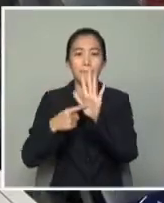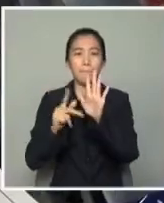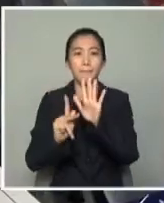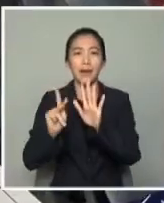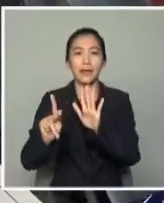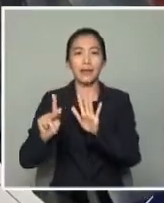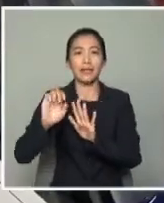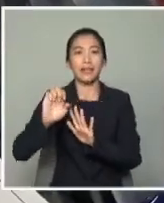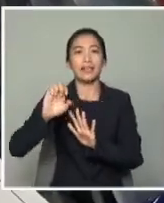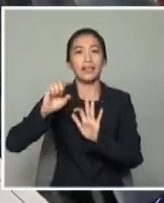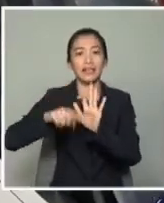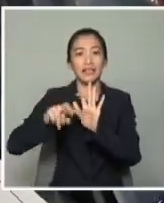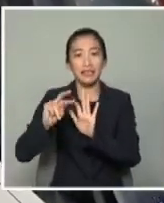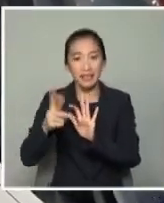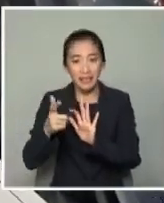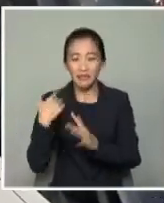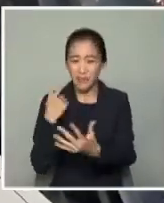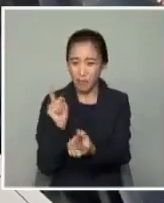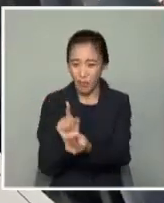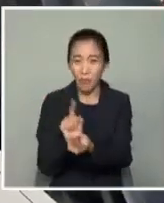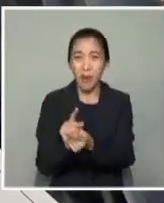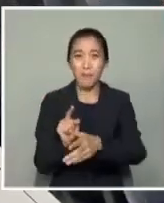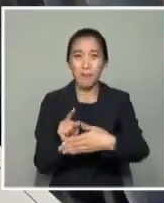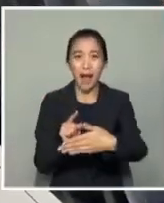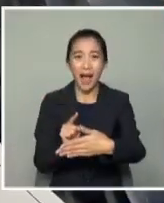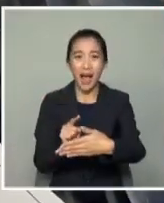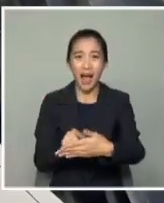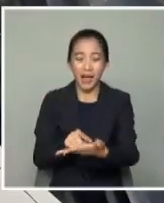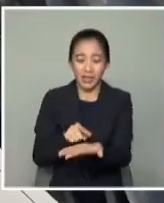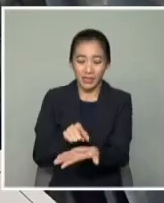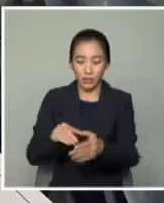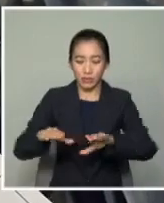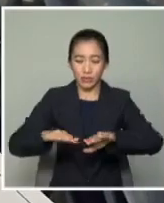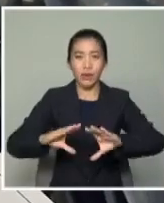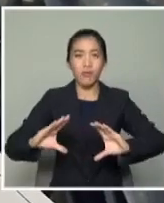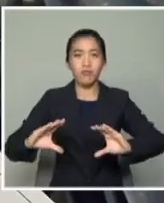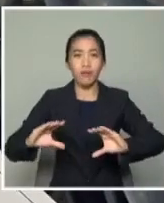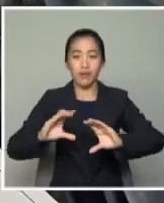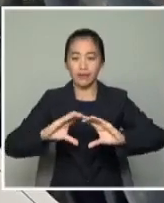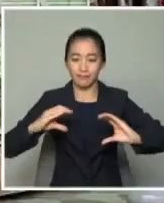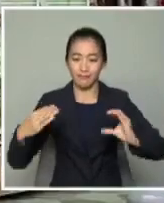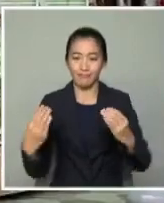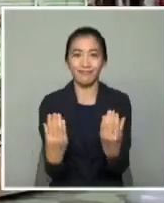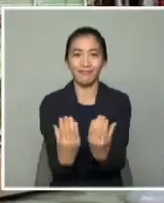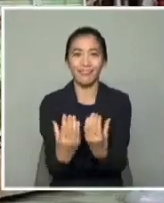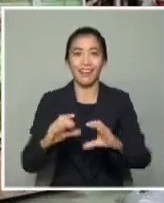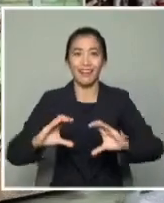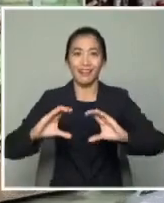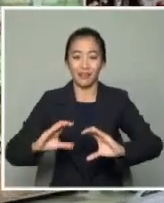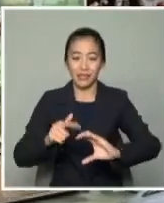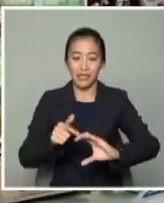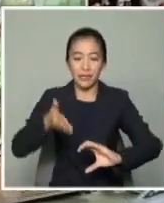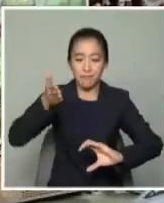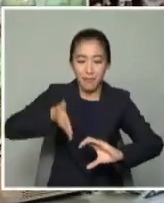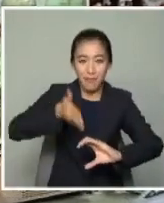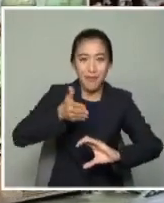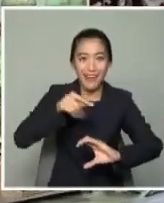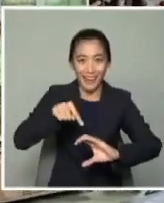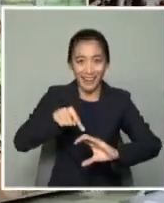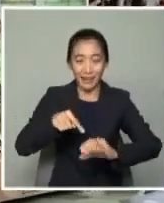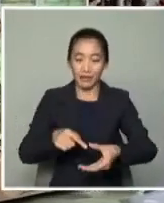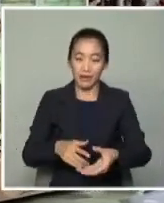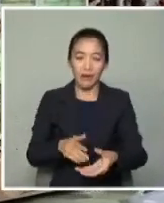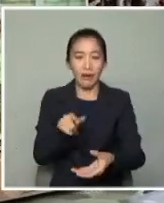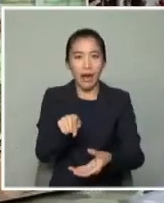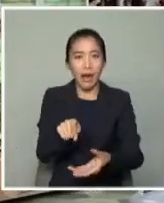ในนิวซีแลนด์ที่มีผู้หนึ่งทำงานอยู่ในโรงงานเกี่ยวกับอาหารเย็นซึ่งนี่เป็นเพียงหลักฐานทางอ้อมว่ามีการพบเชื้อใน